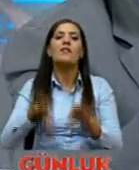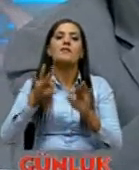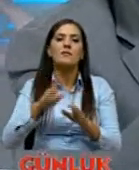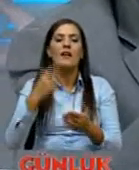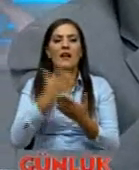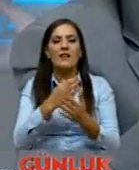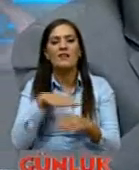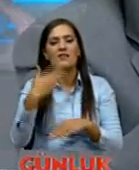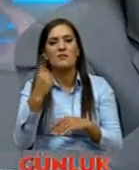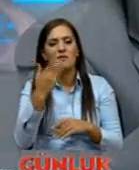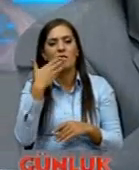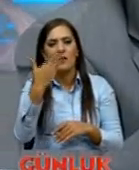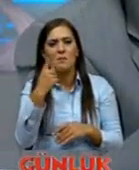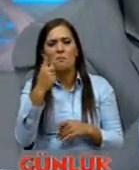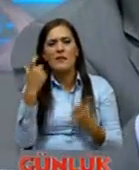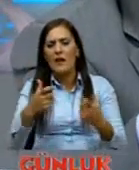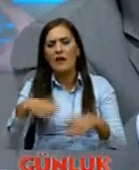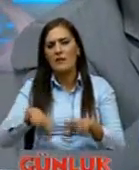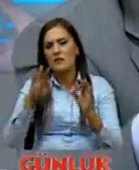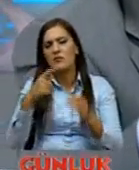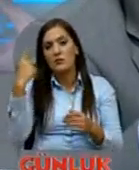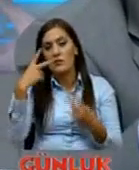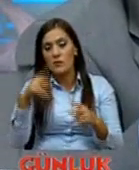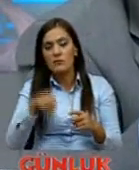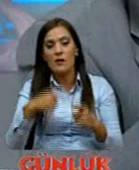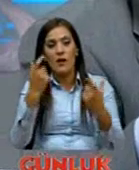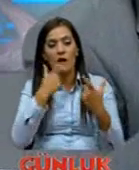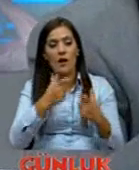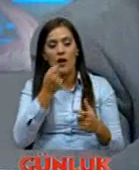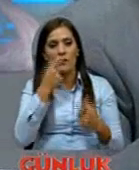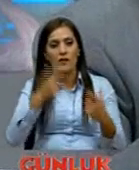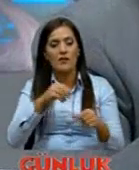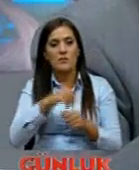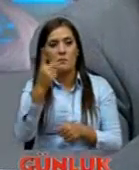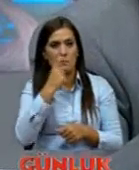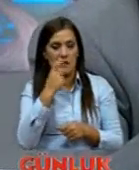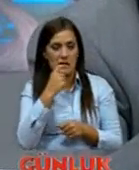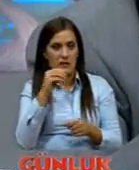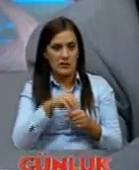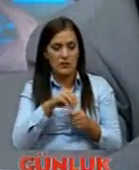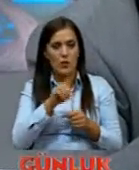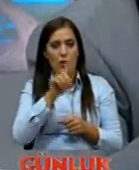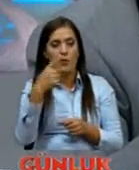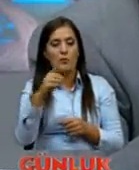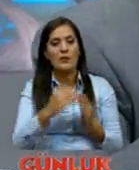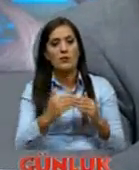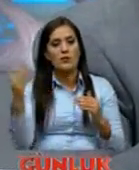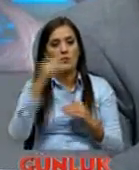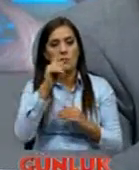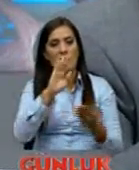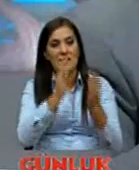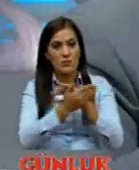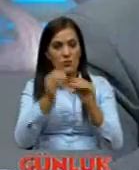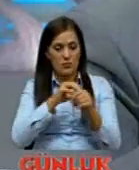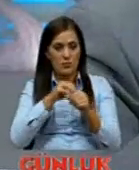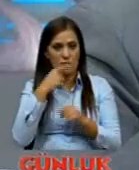bu, kayıt dışı bir yerde üretiliyor muhakkak. Tabii. Düşünebiliyor musunuz? Şimdi Ankara'da bir yılda 10 binin üzerinde bir